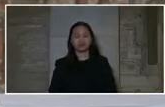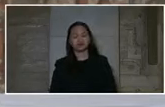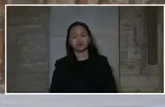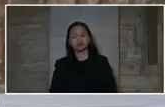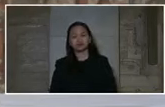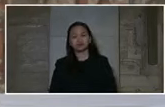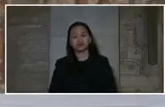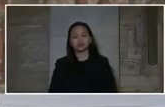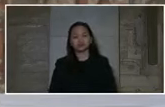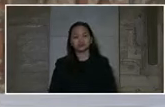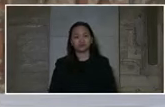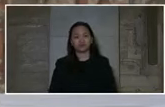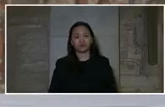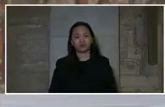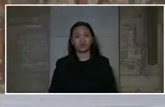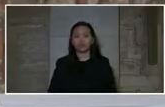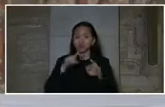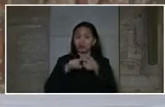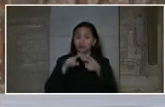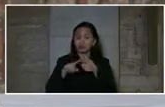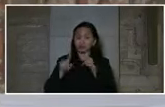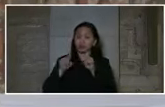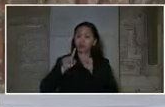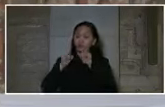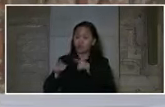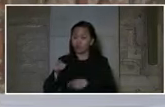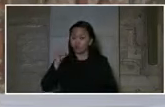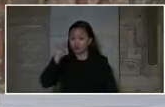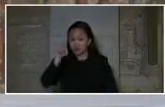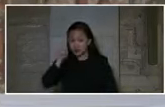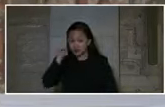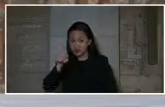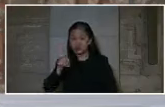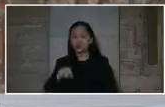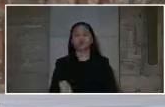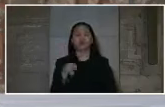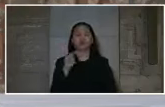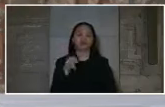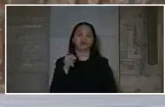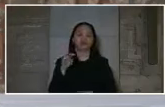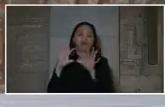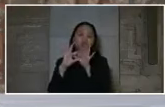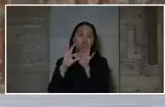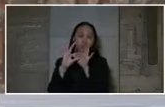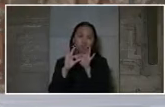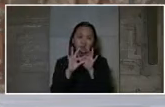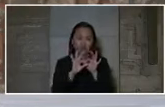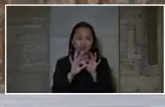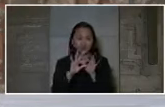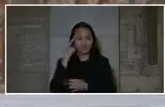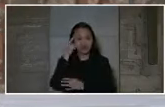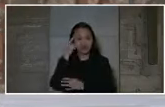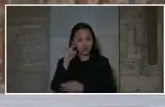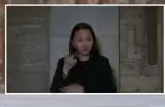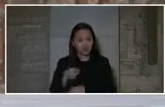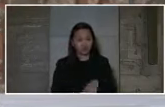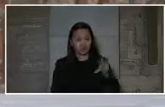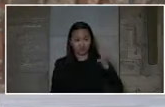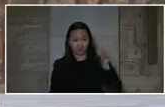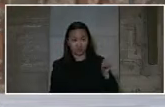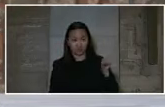At yung pag-oong iyon ay kinakailangan ding samahan ng paghindi.